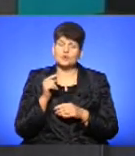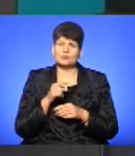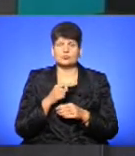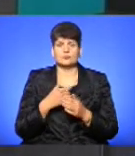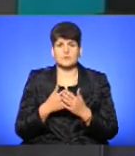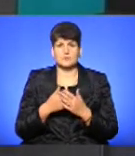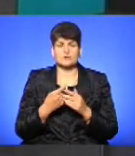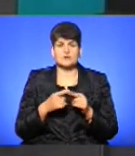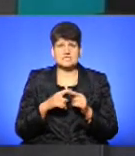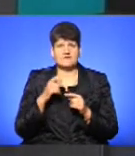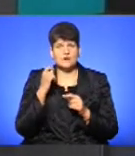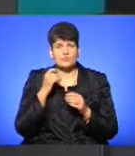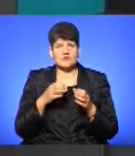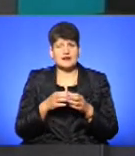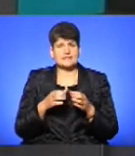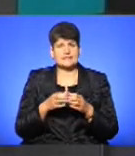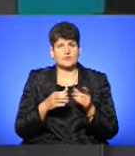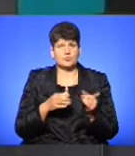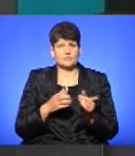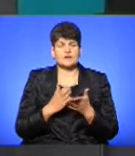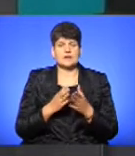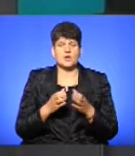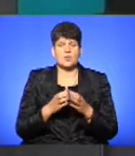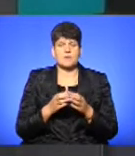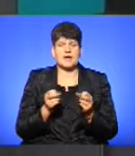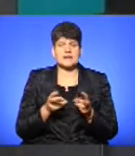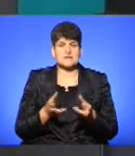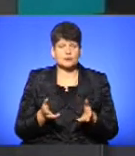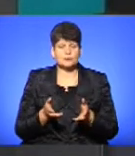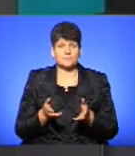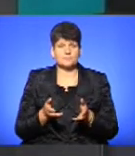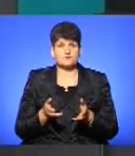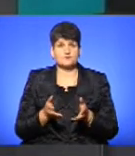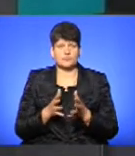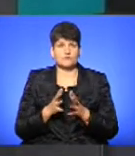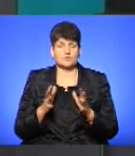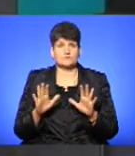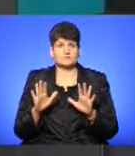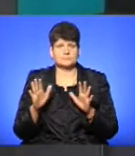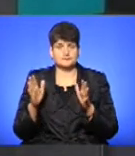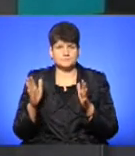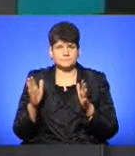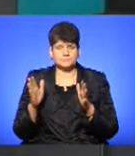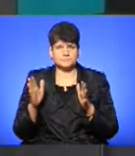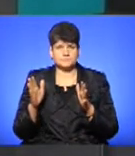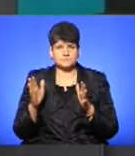мабуть, ці вікові категорії, вони є групою ризику в переважній більшості.